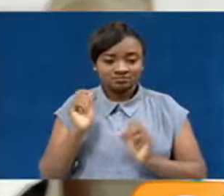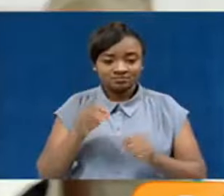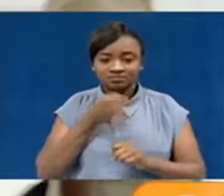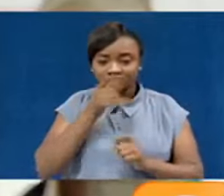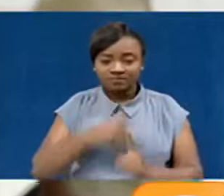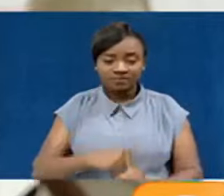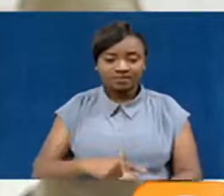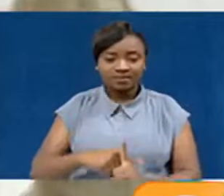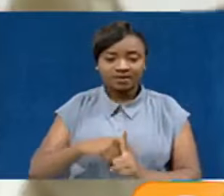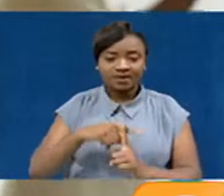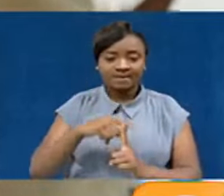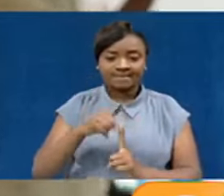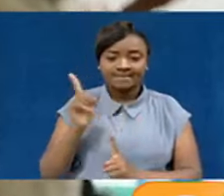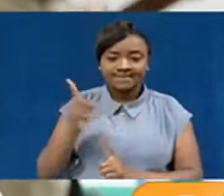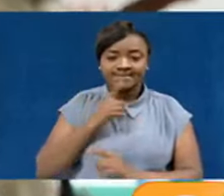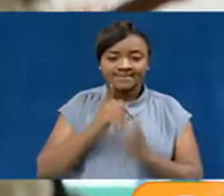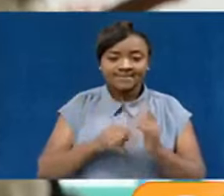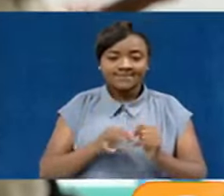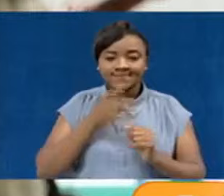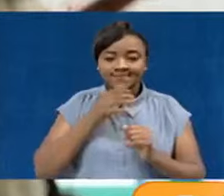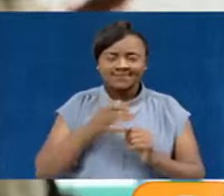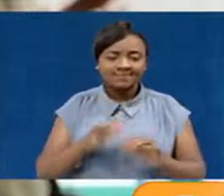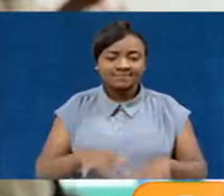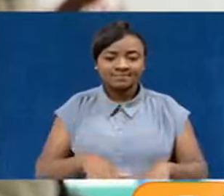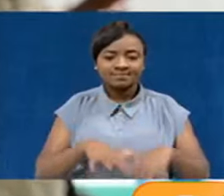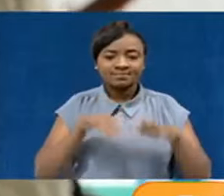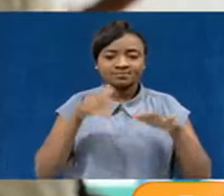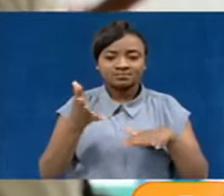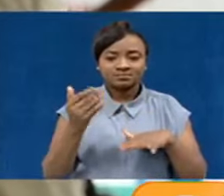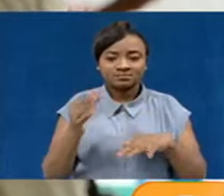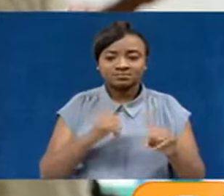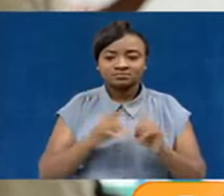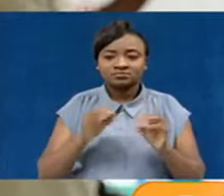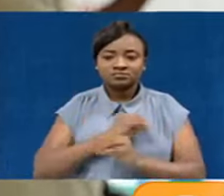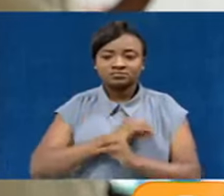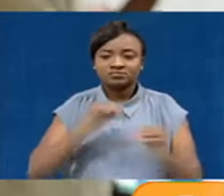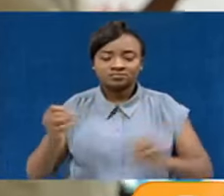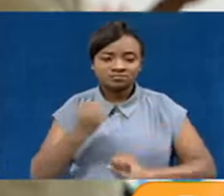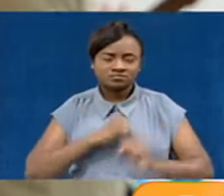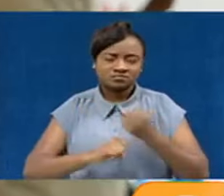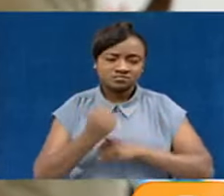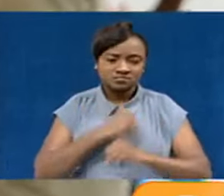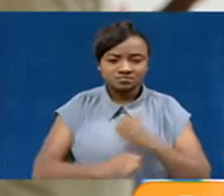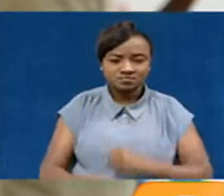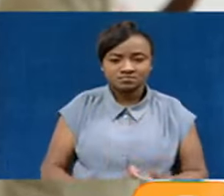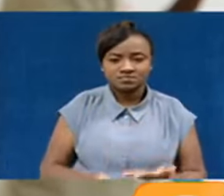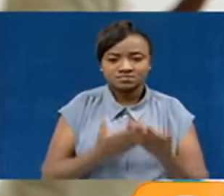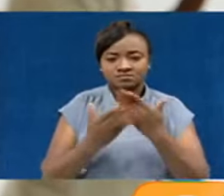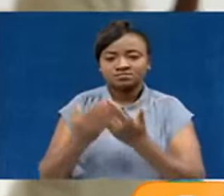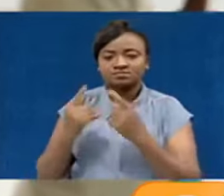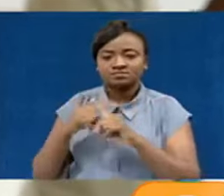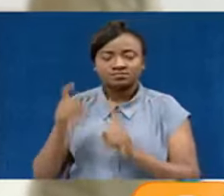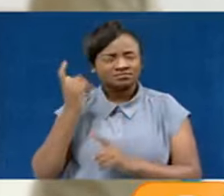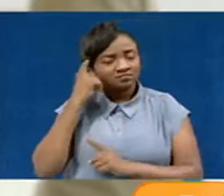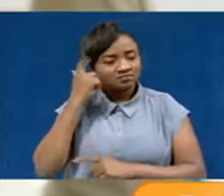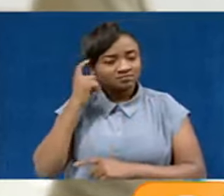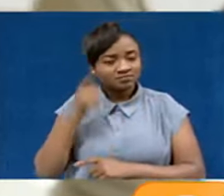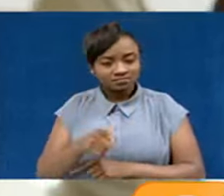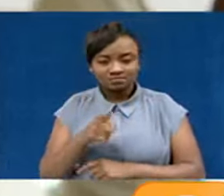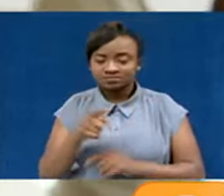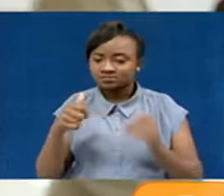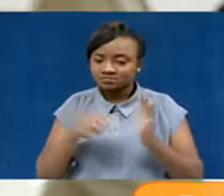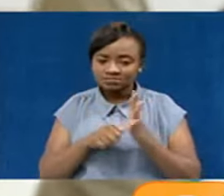saying water is coming, there is floods, nobody is coming to in time to do this. But this is a serious problem for the IDP